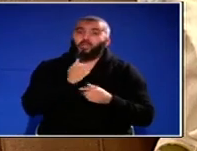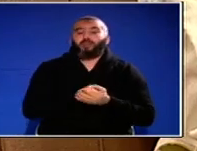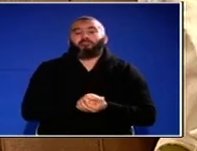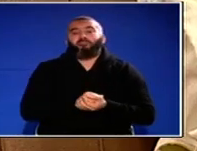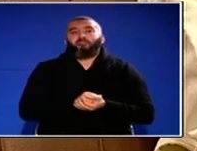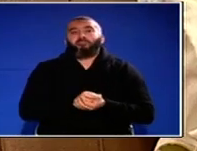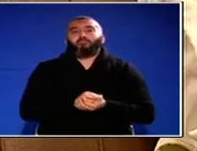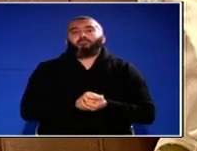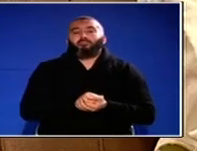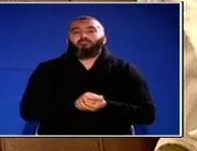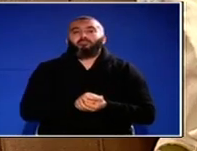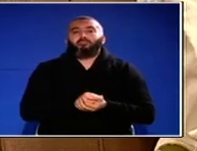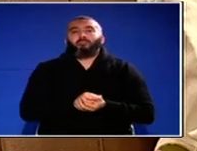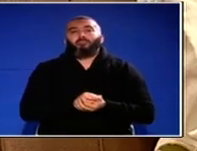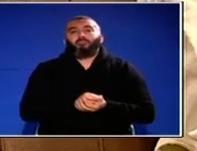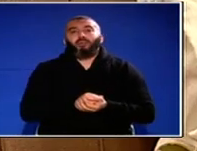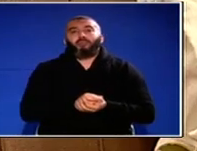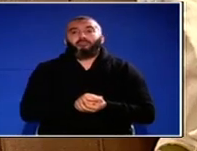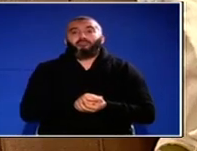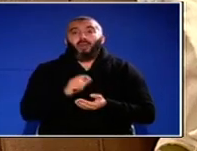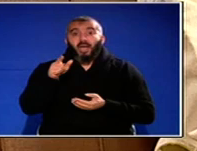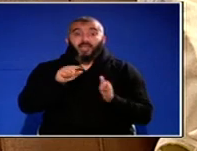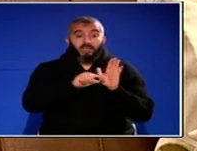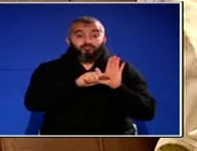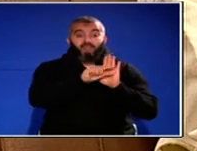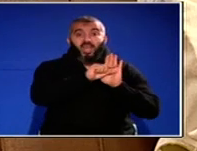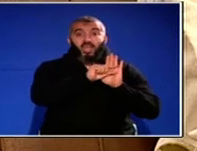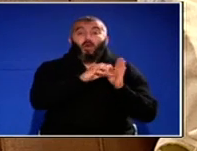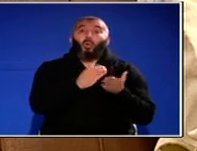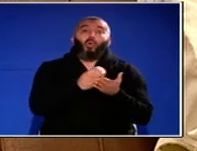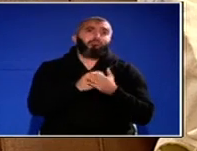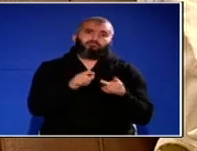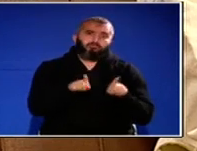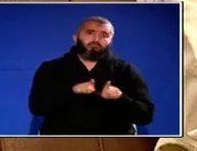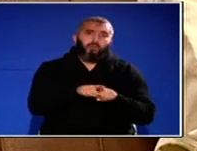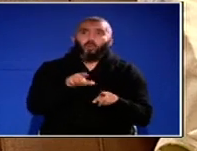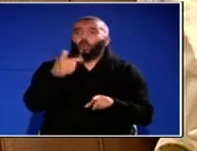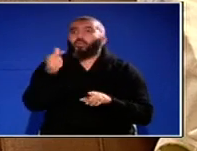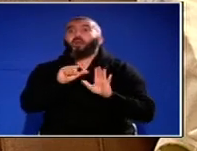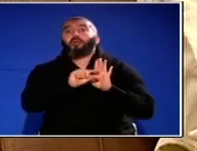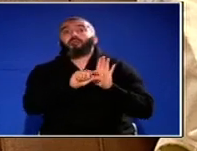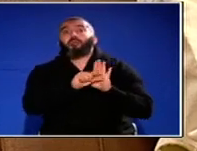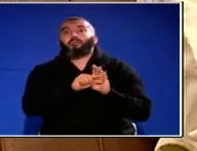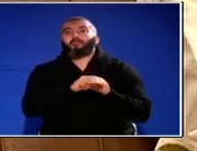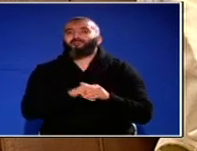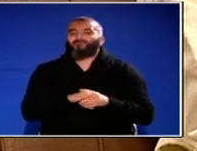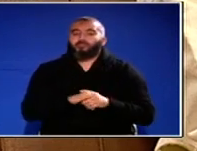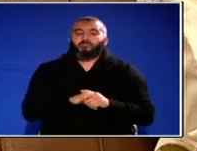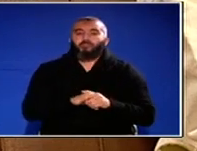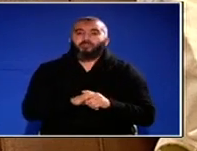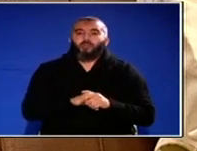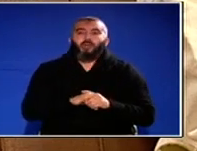صح. فهذا الحديث في هذه الآية كقوله تعالى: يا عبادي إني حرمت الظلم على